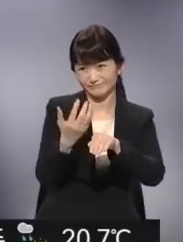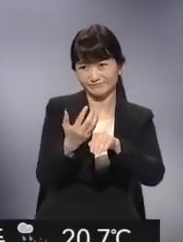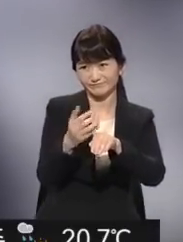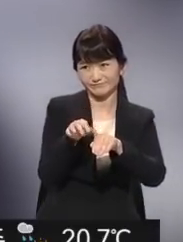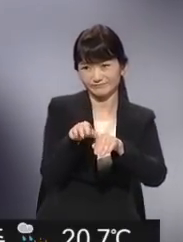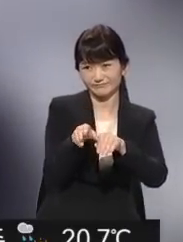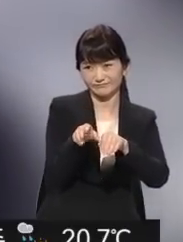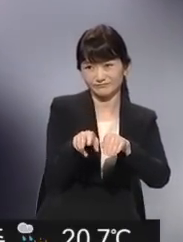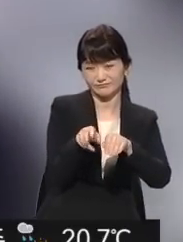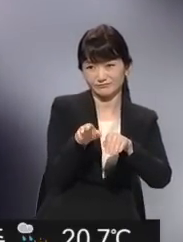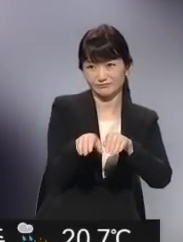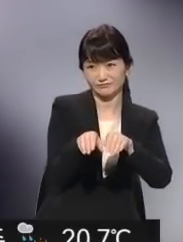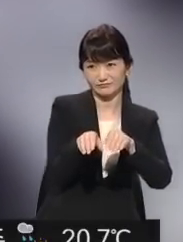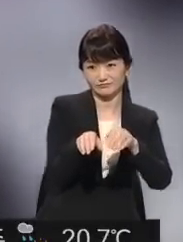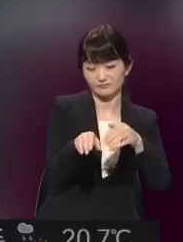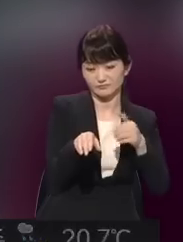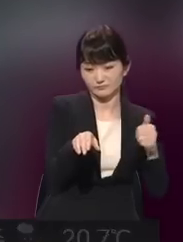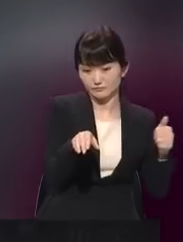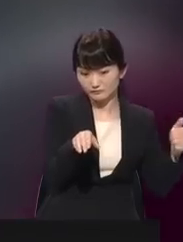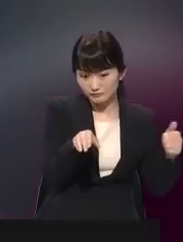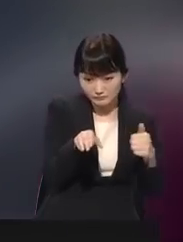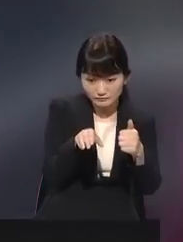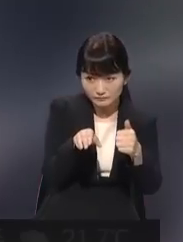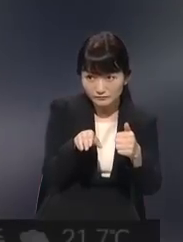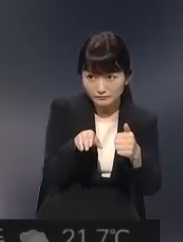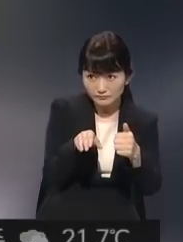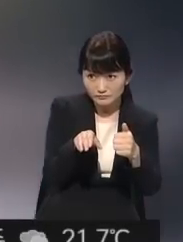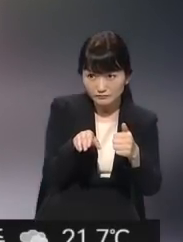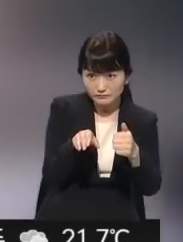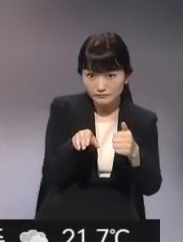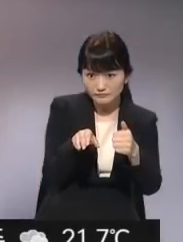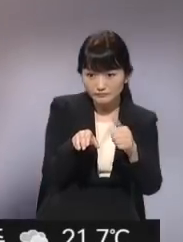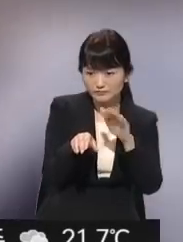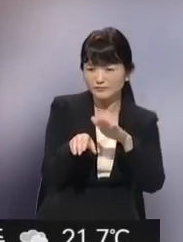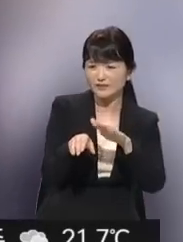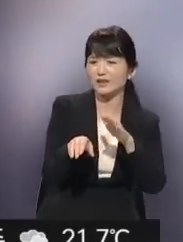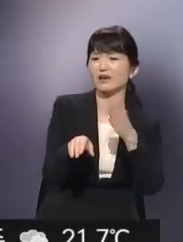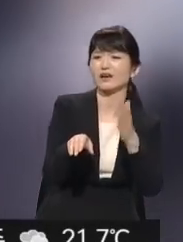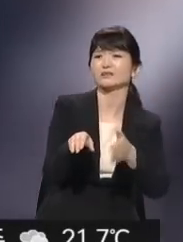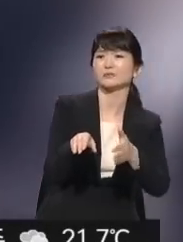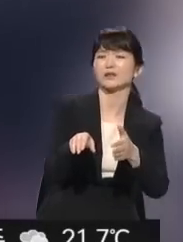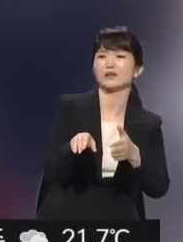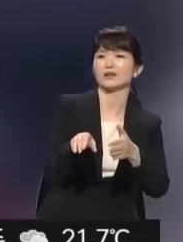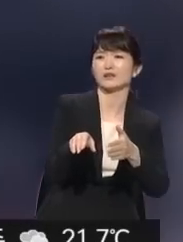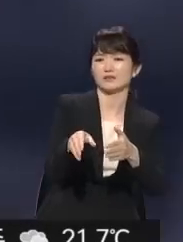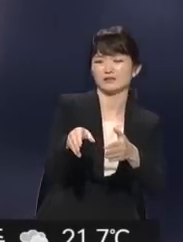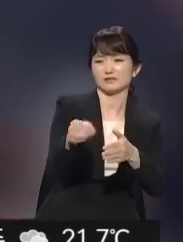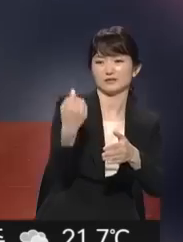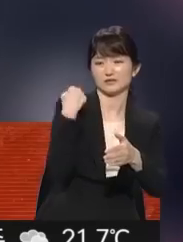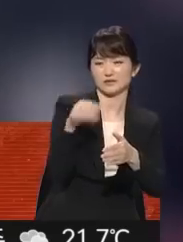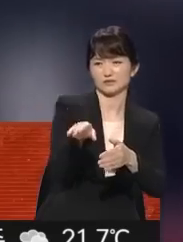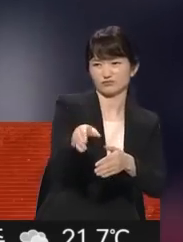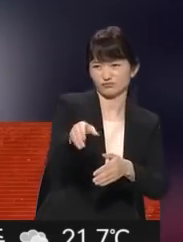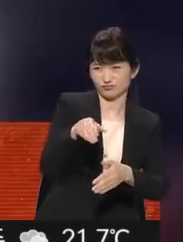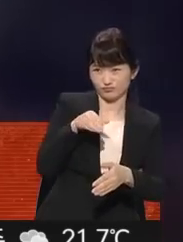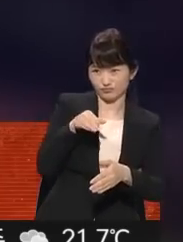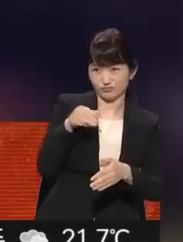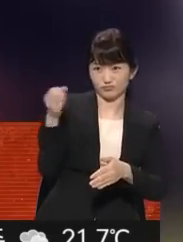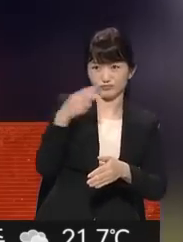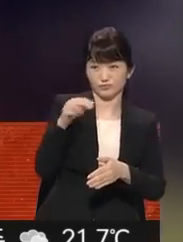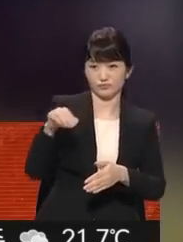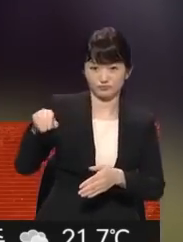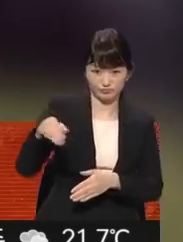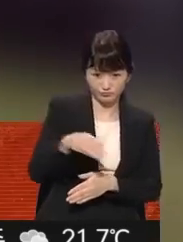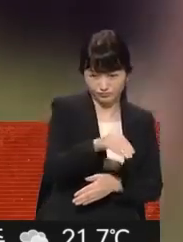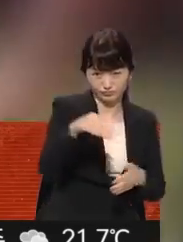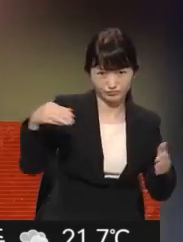운전사를 말려보는데요. 운전자는 차가 부서질 정도로 세게 후진해서 연석 위로 올라옵니다. 그리고는 얼마 못 가 다시 또 울타리를